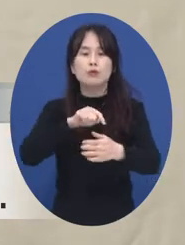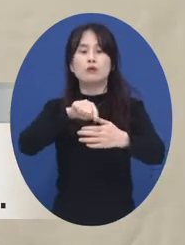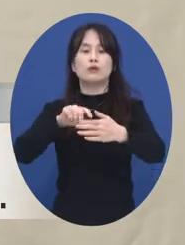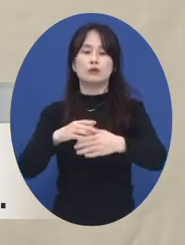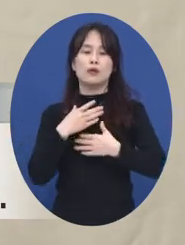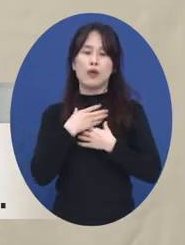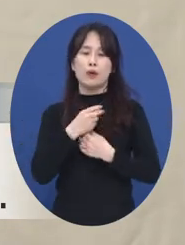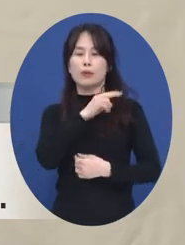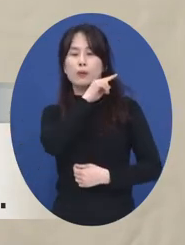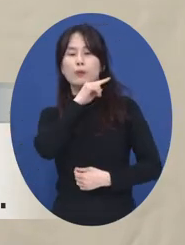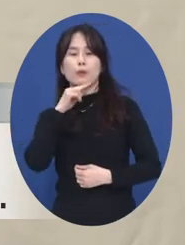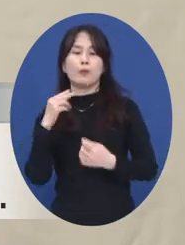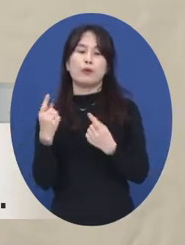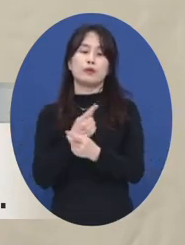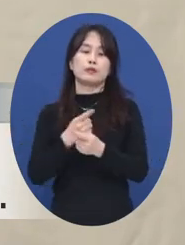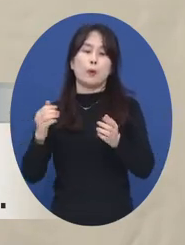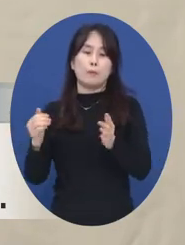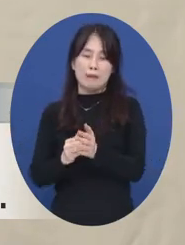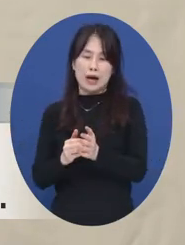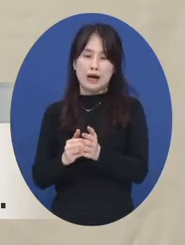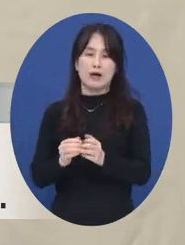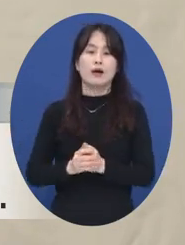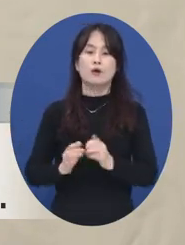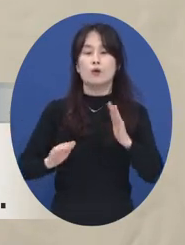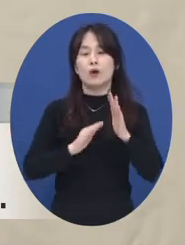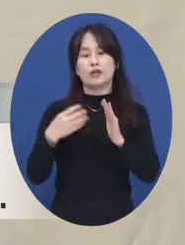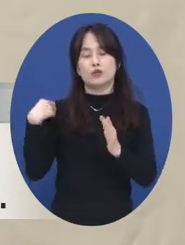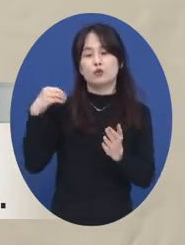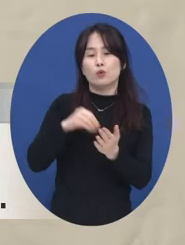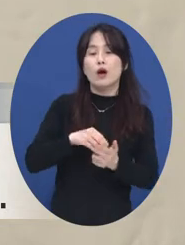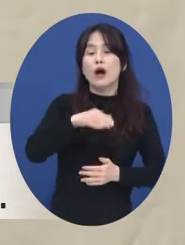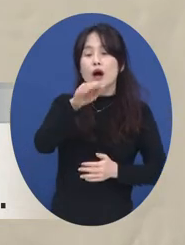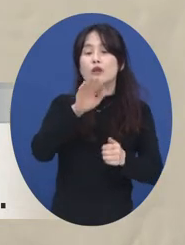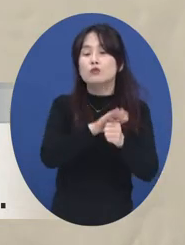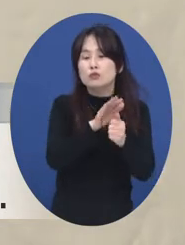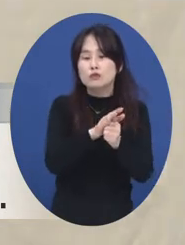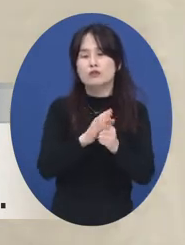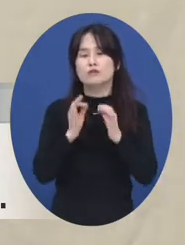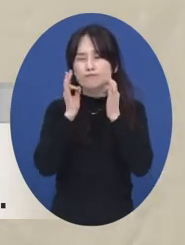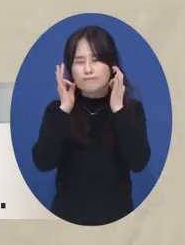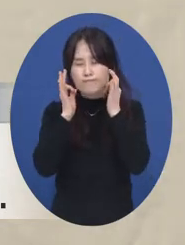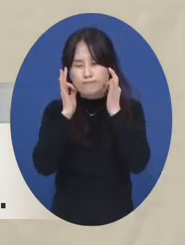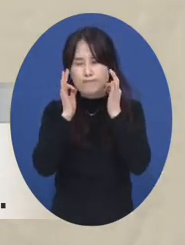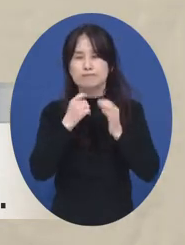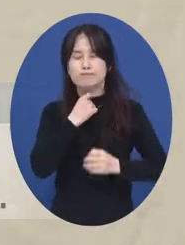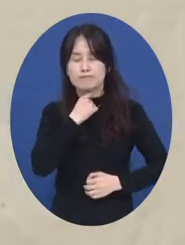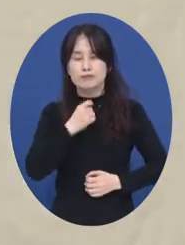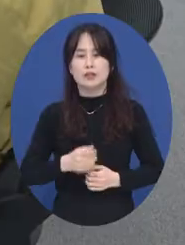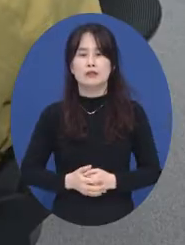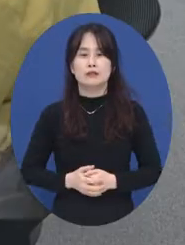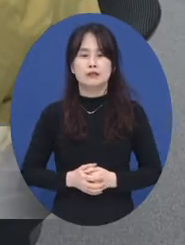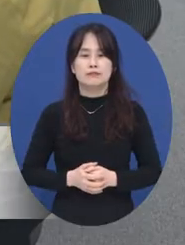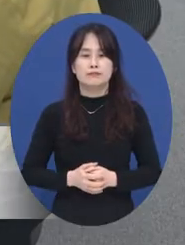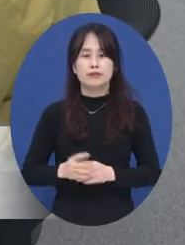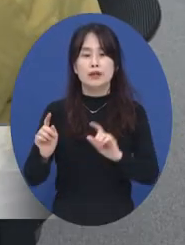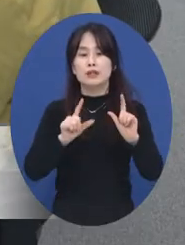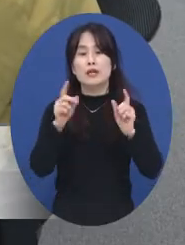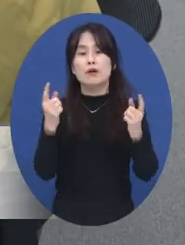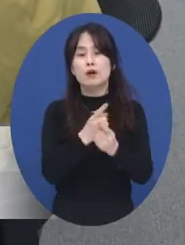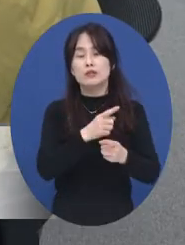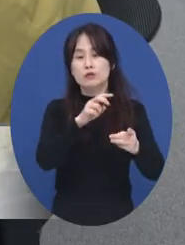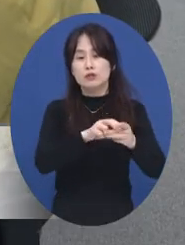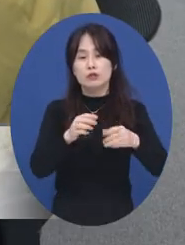생활 환경을 제공하고 그 속에서 편안하게 치료받고 복귀할 수 있도록 저희가 최선을 다하겠습니다.